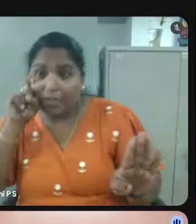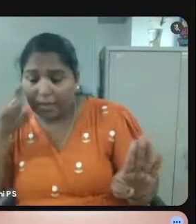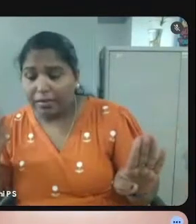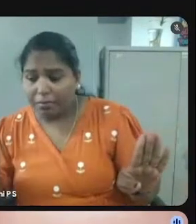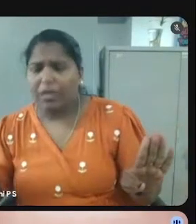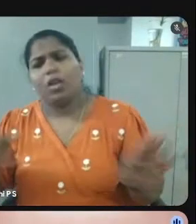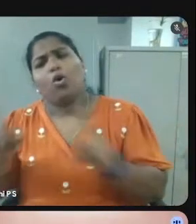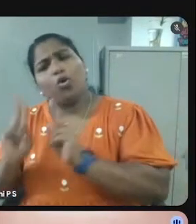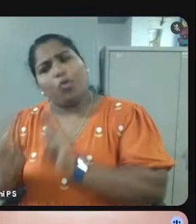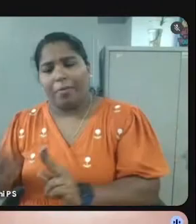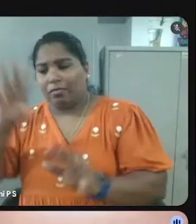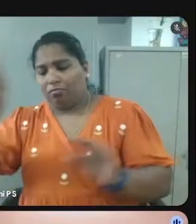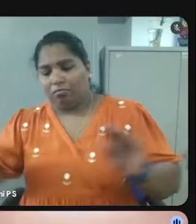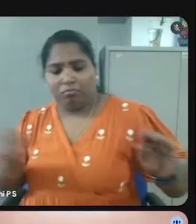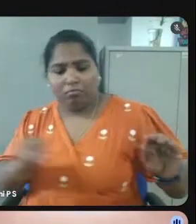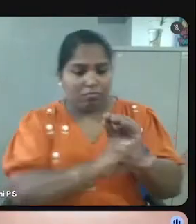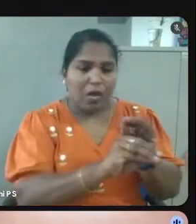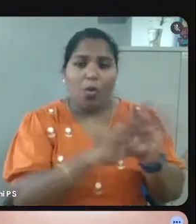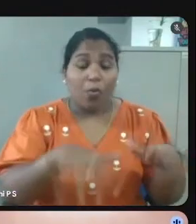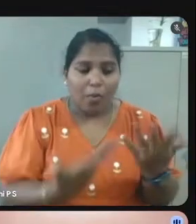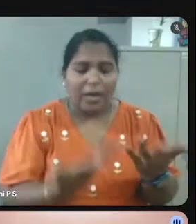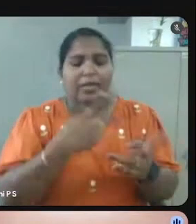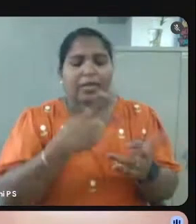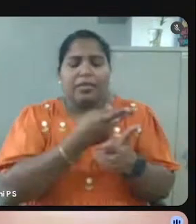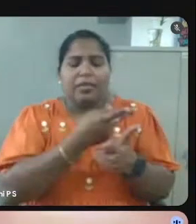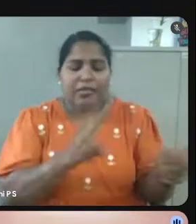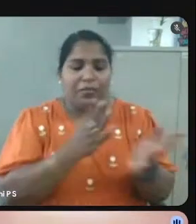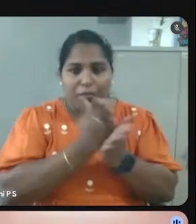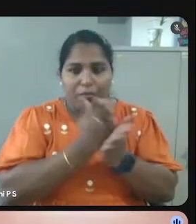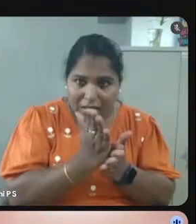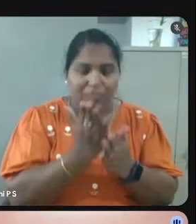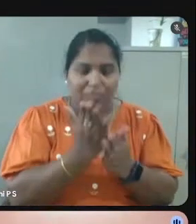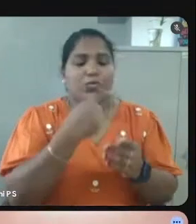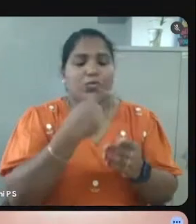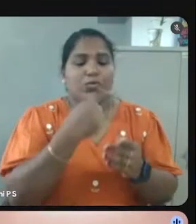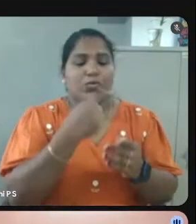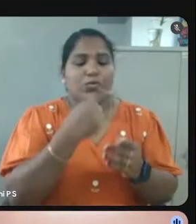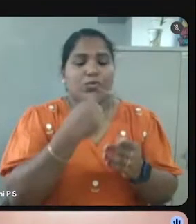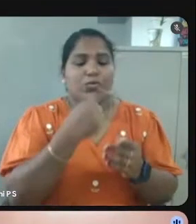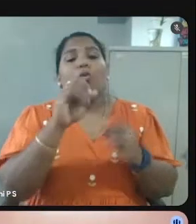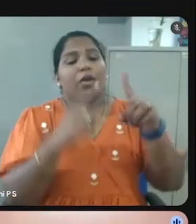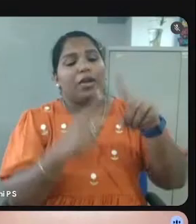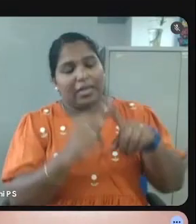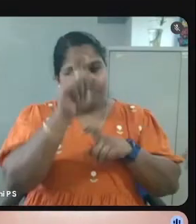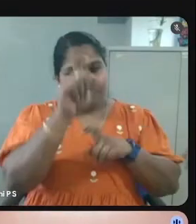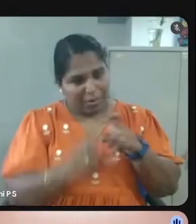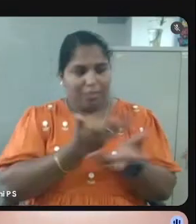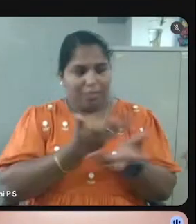സ്റ്റേജസ് ഓടി, ഒരു സെക്ഷുവൽ റെസ്പോൺസ് സൈക്കിളോടി നമുക്ക് നന്നായിട്ട് കണ്ടിട്ടുണ്ട്, ഒരു ഡിസ്കസ്